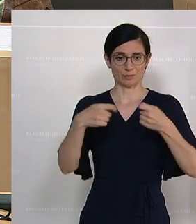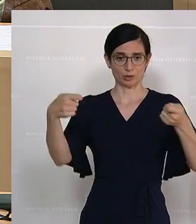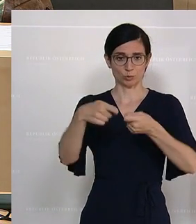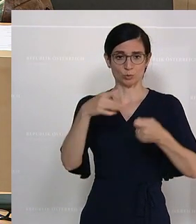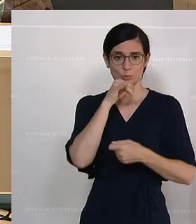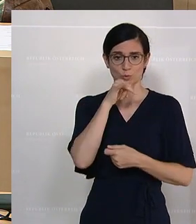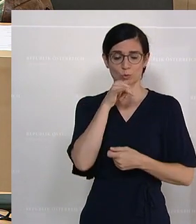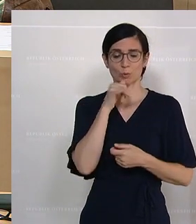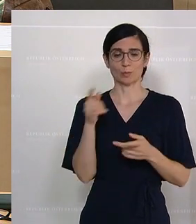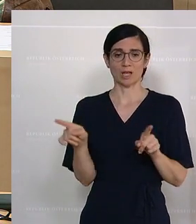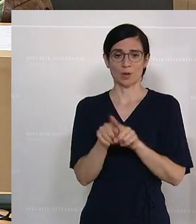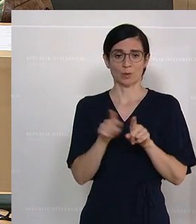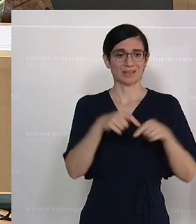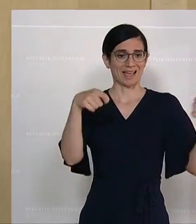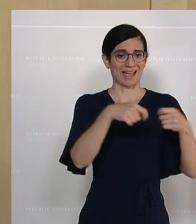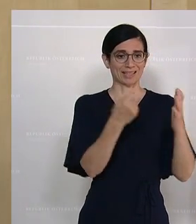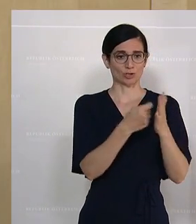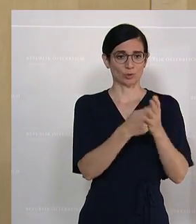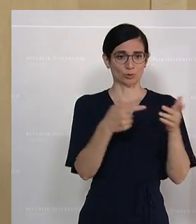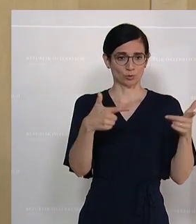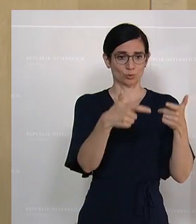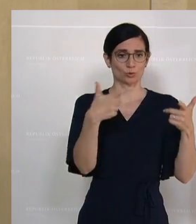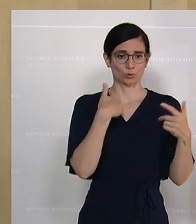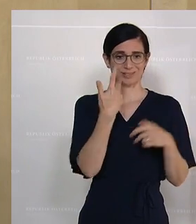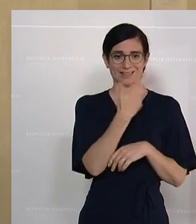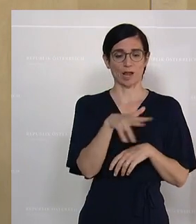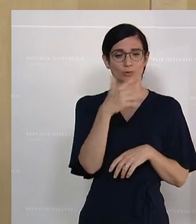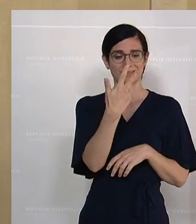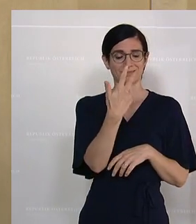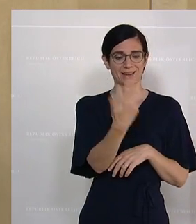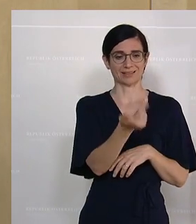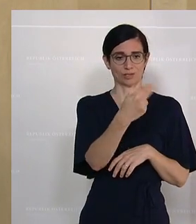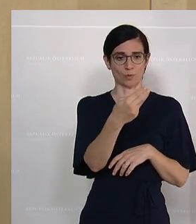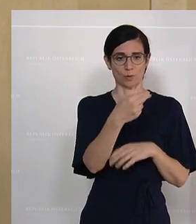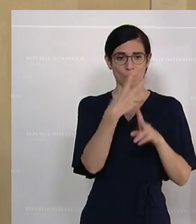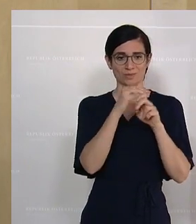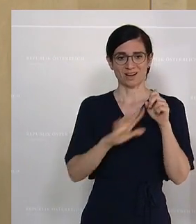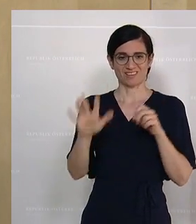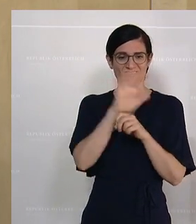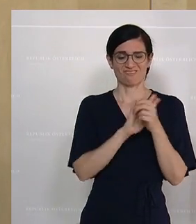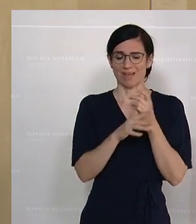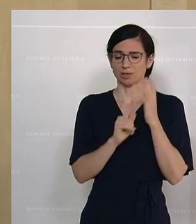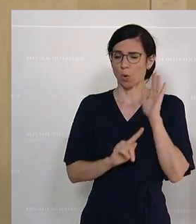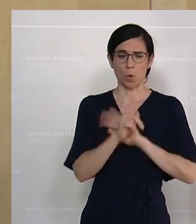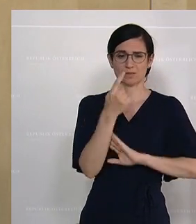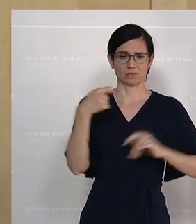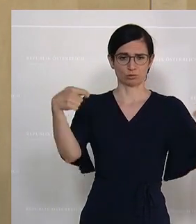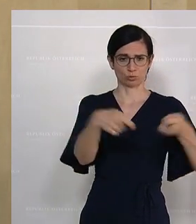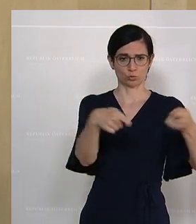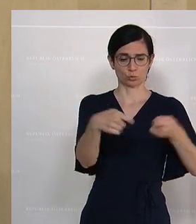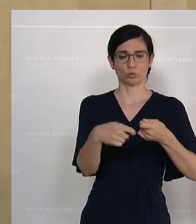oktober damit wird der heizkostenzuschuss erhöht auf 3 130 euro das ist österreichweit die höchste heizkostenzuschuss und